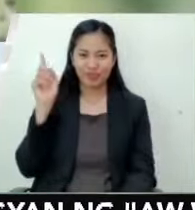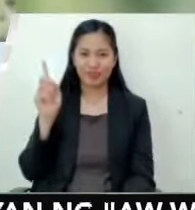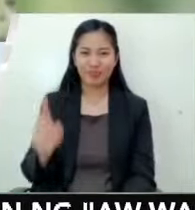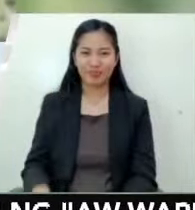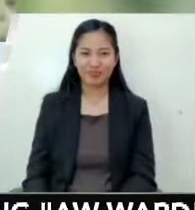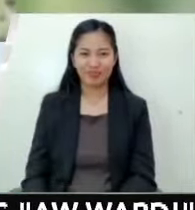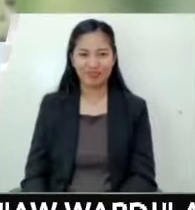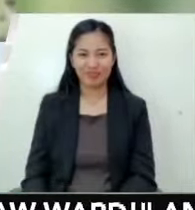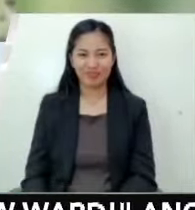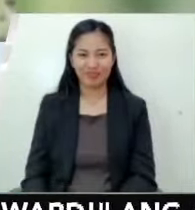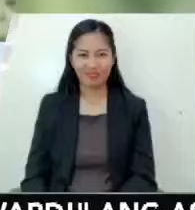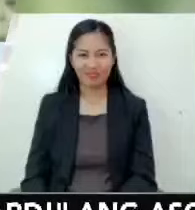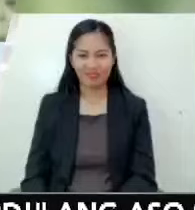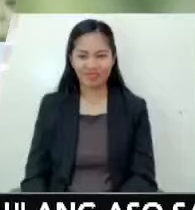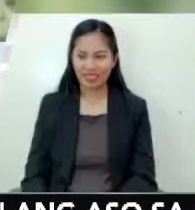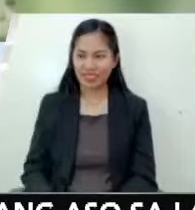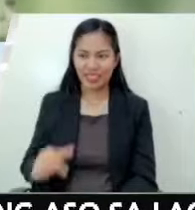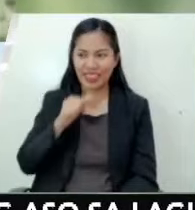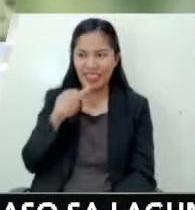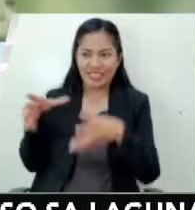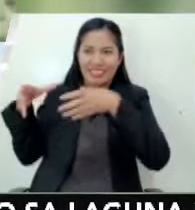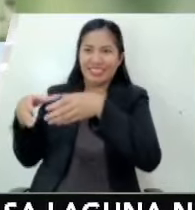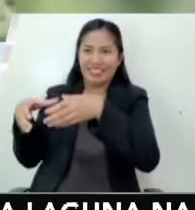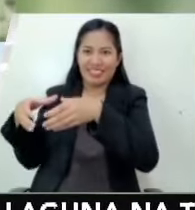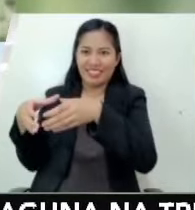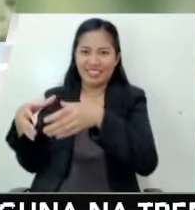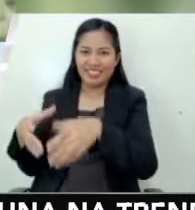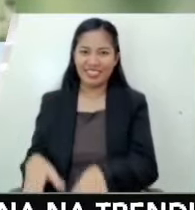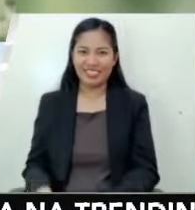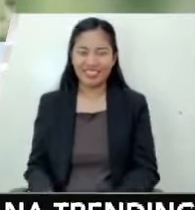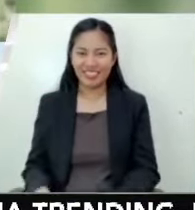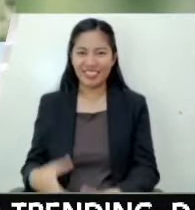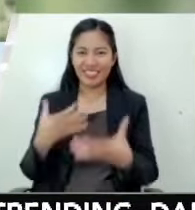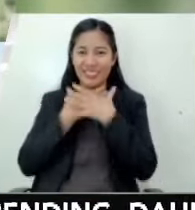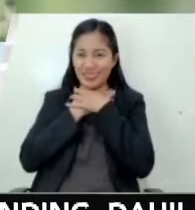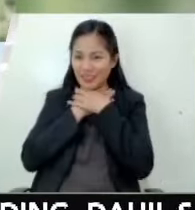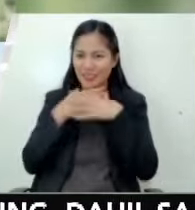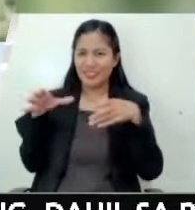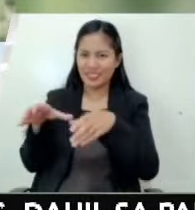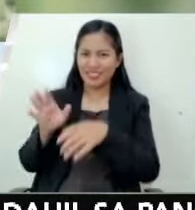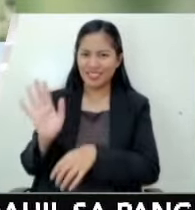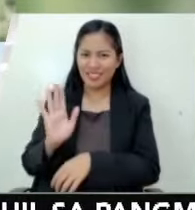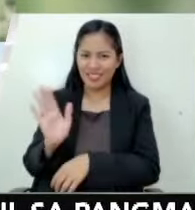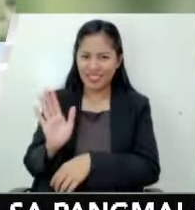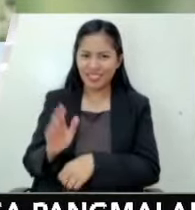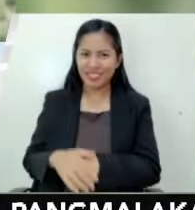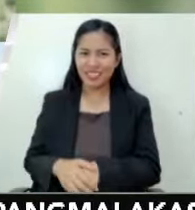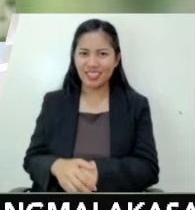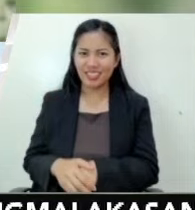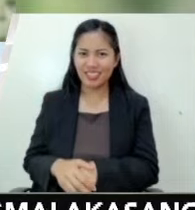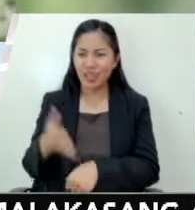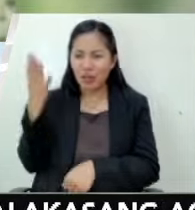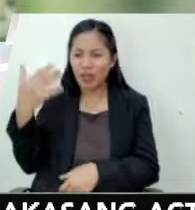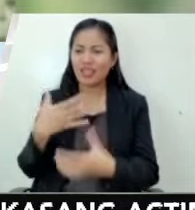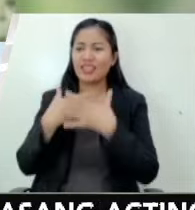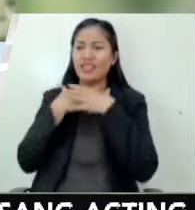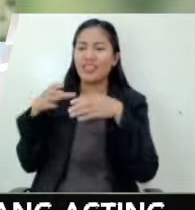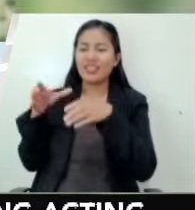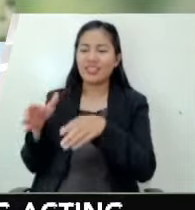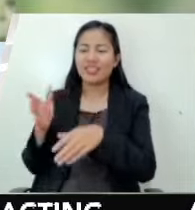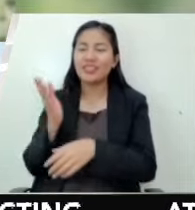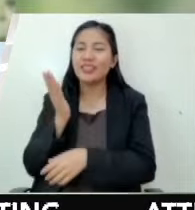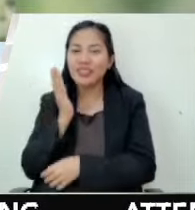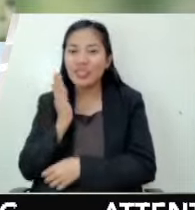Huwag mong sakalin. Hawakin ang ayos. Baga sa liig mo, hinahawakan. Wala pa akong